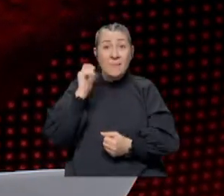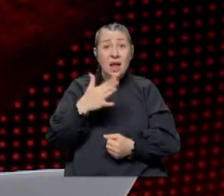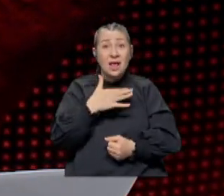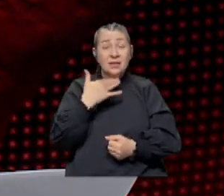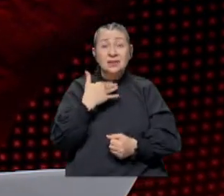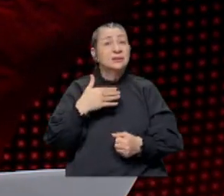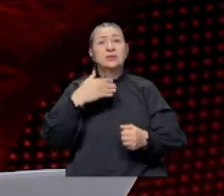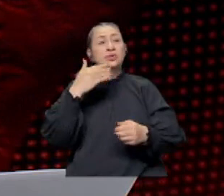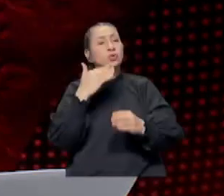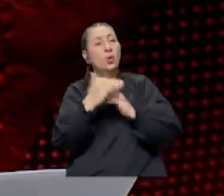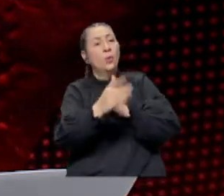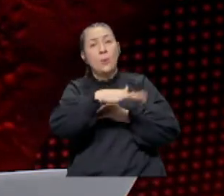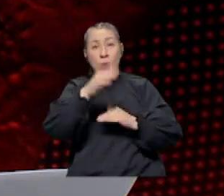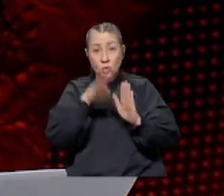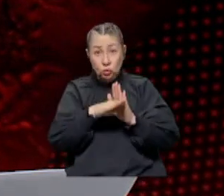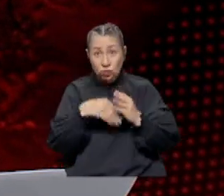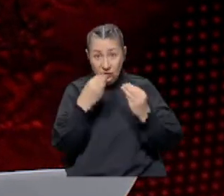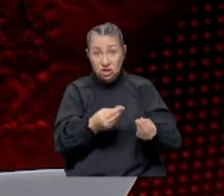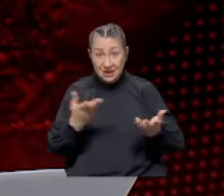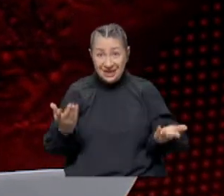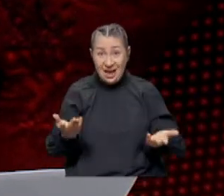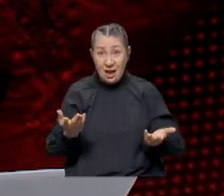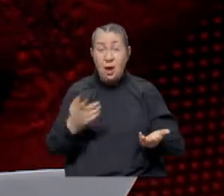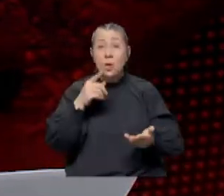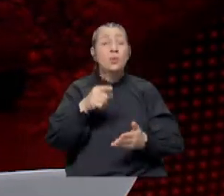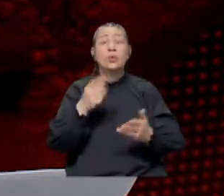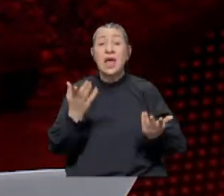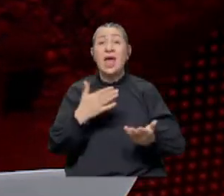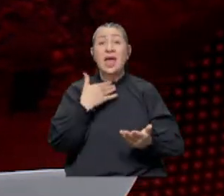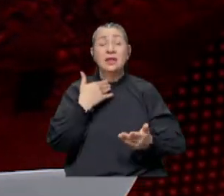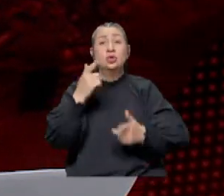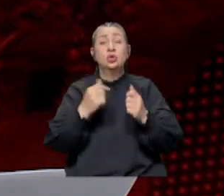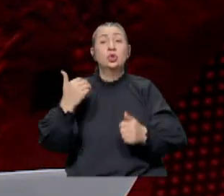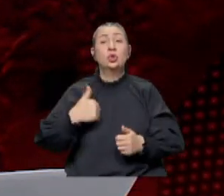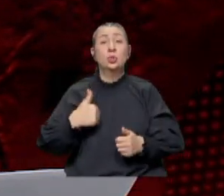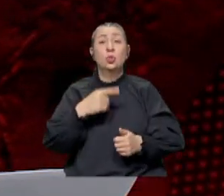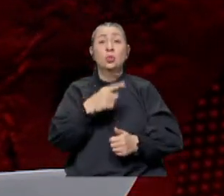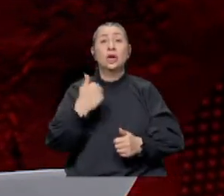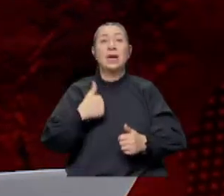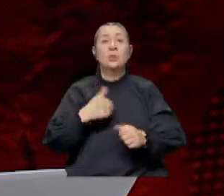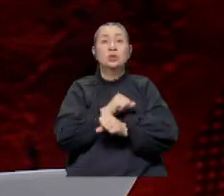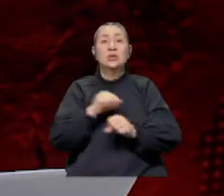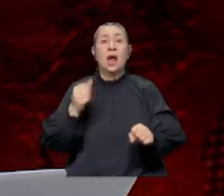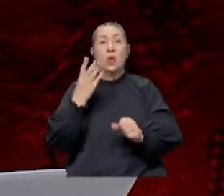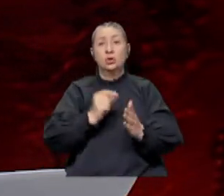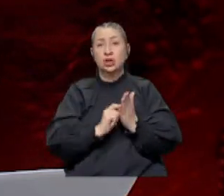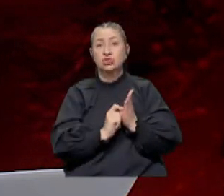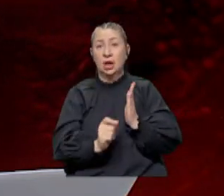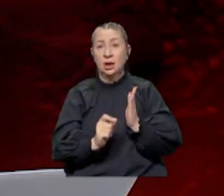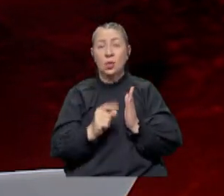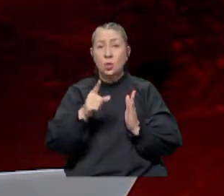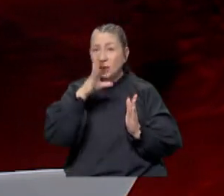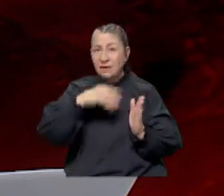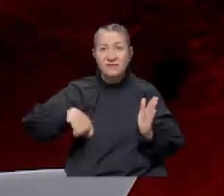eti piyasada vatandaşa ucuza sunacaklarsa bu sefer Et ve Süt Kurumu bunu kamu zararı olarak yazacak. Onu